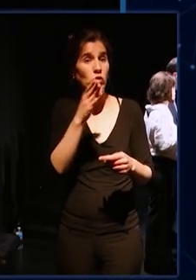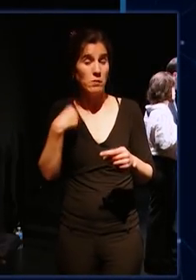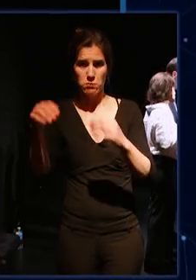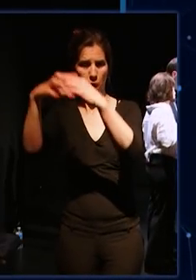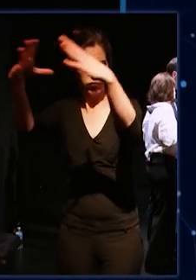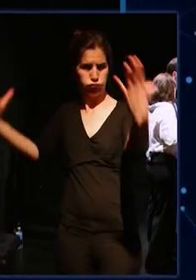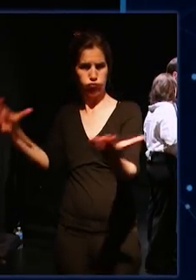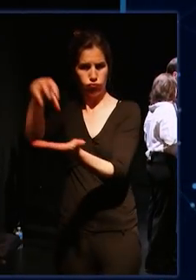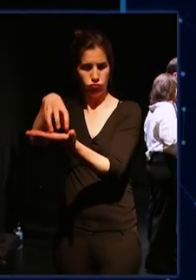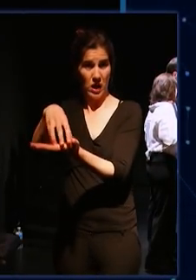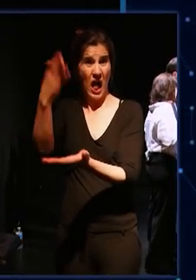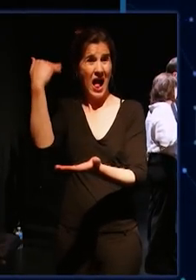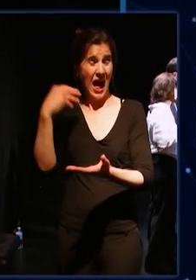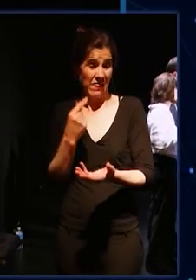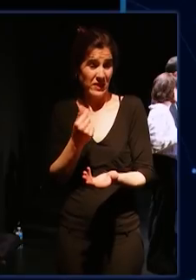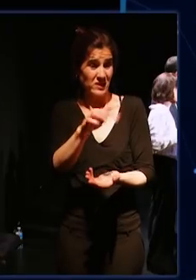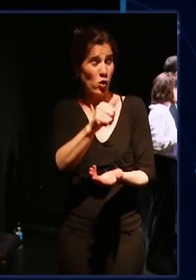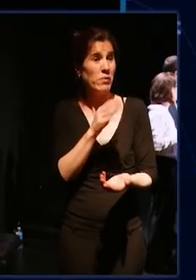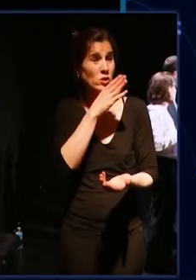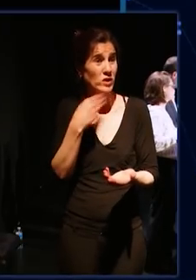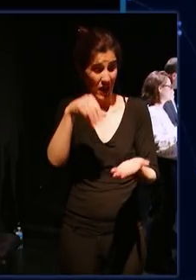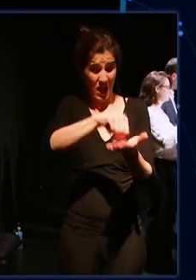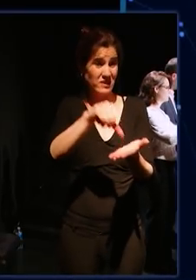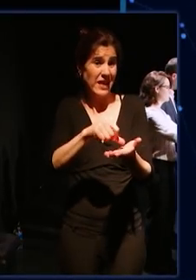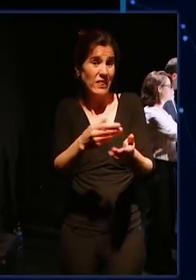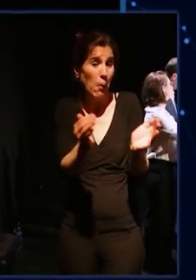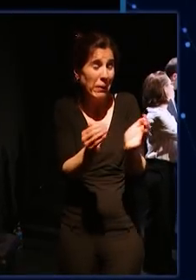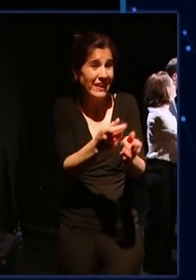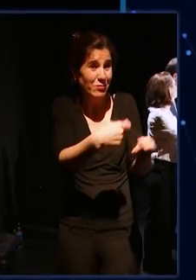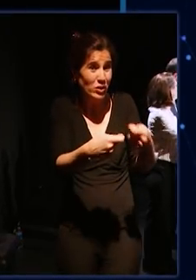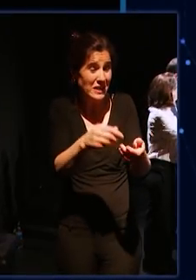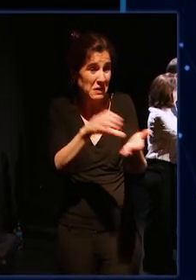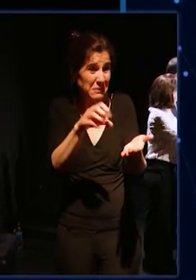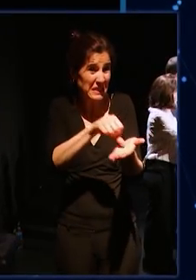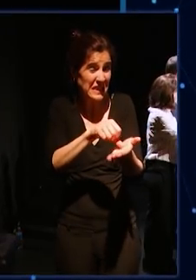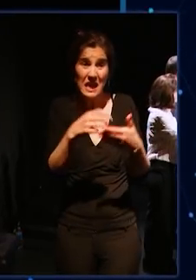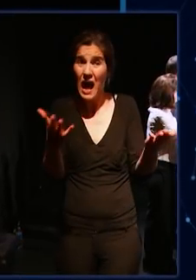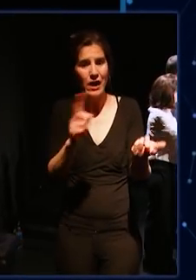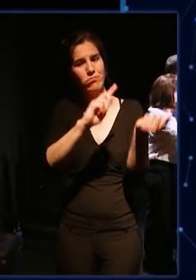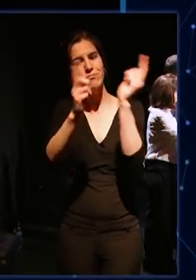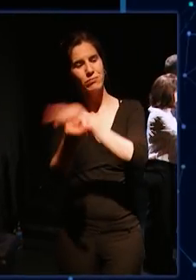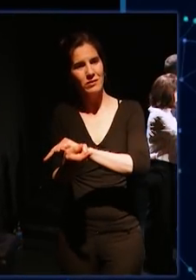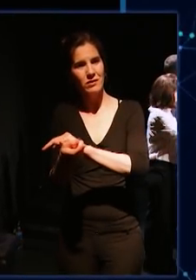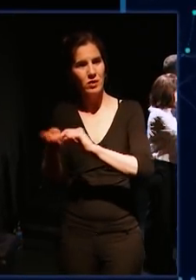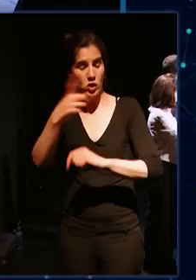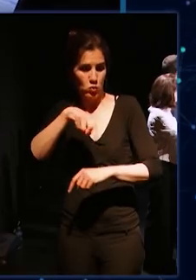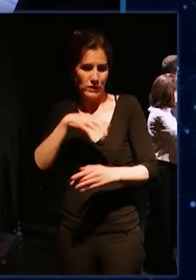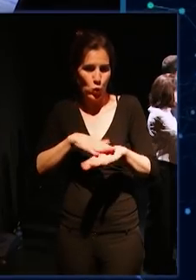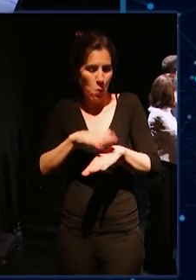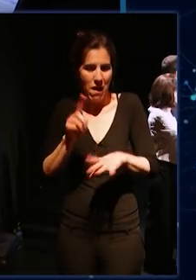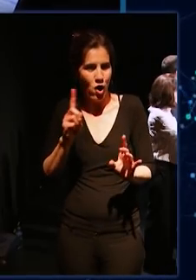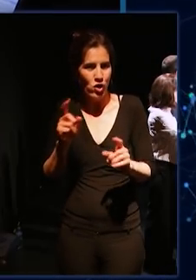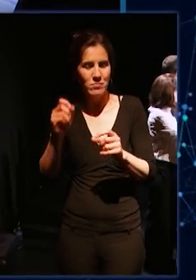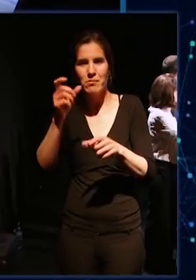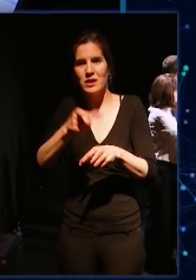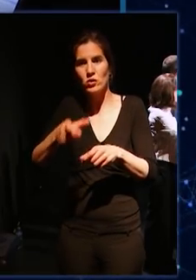al centre o als comerços locals, malauradament, es fan a les grans superfícies i crec que no és precisament la CUP la culpable de que això estigui passant, si